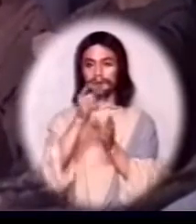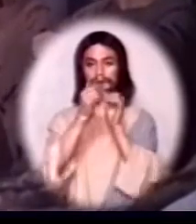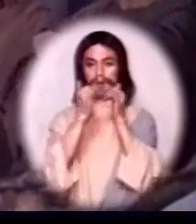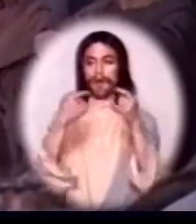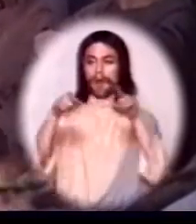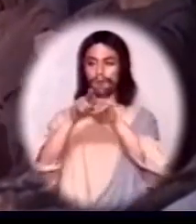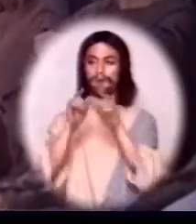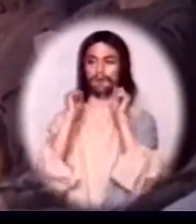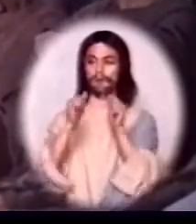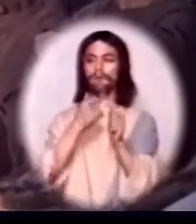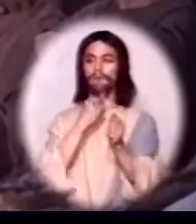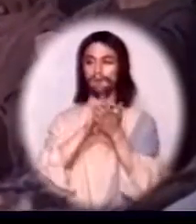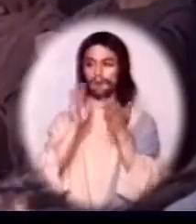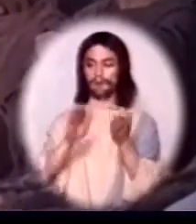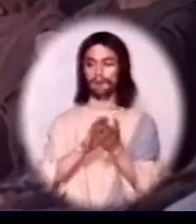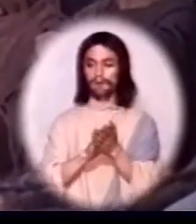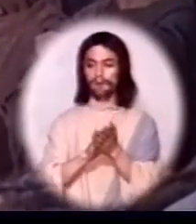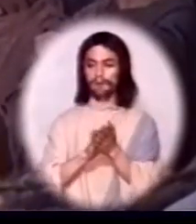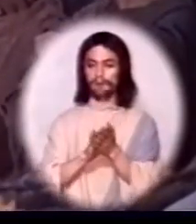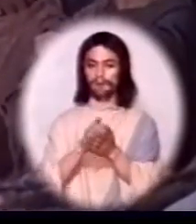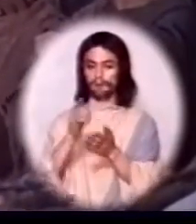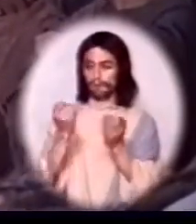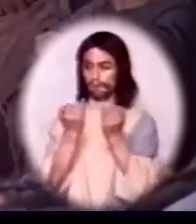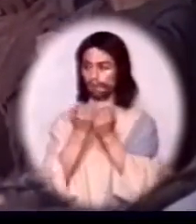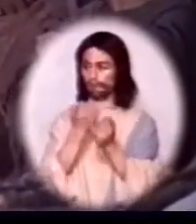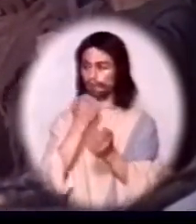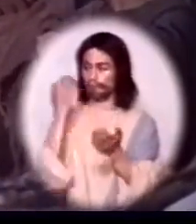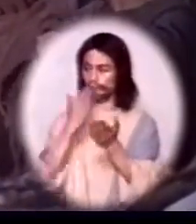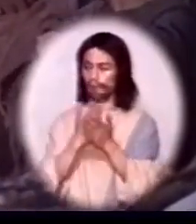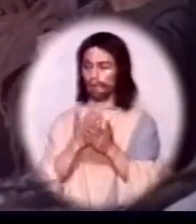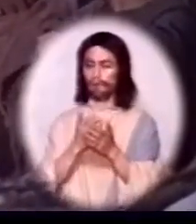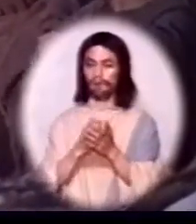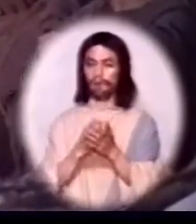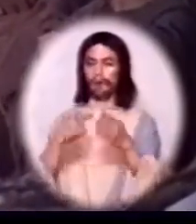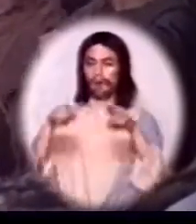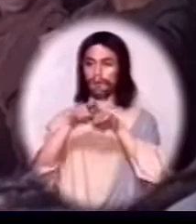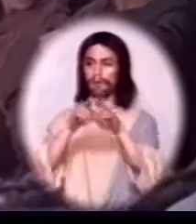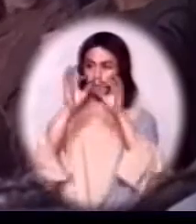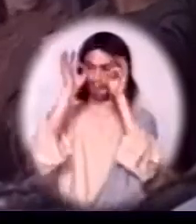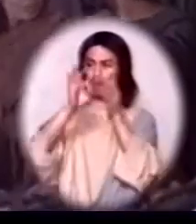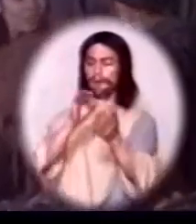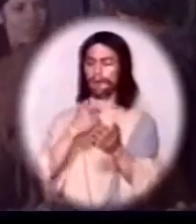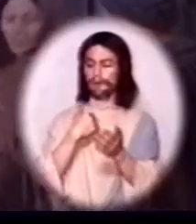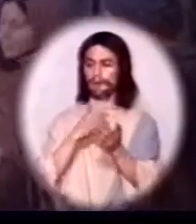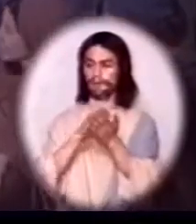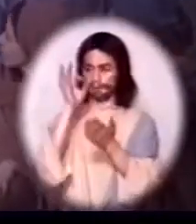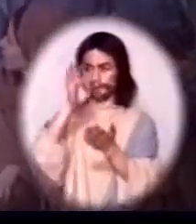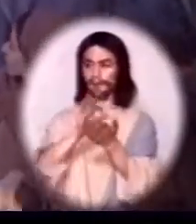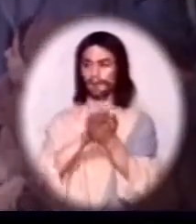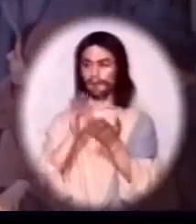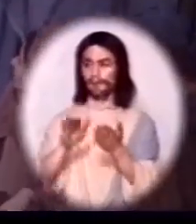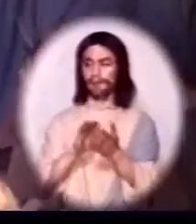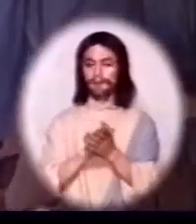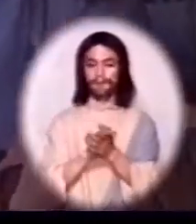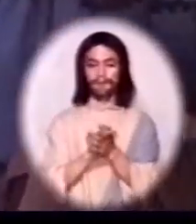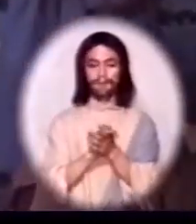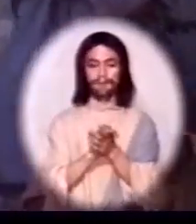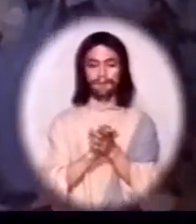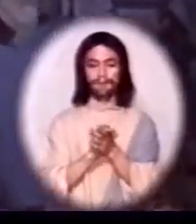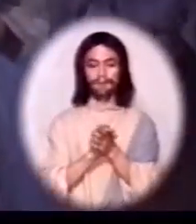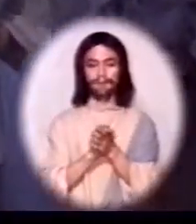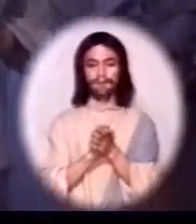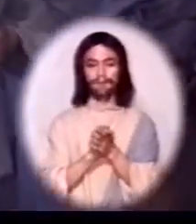이 사람도 그와 함께 있었어요. 이 여자 생사람 잡네. 함께 있는 걸 봤다니까요.